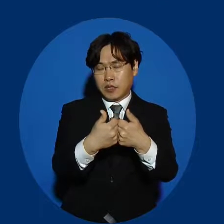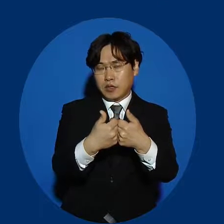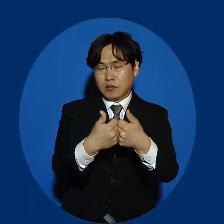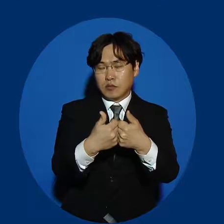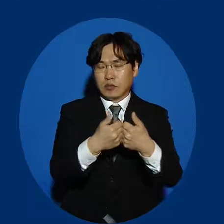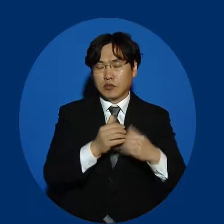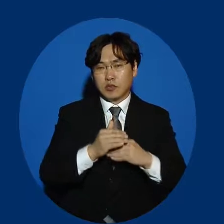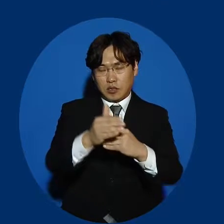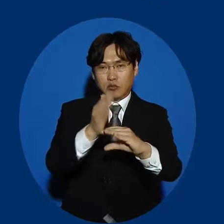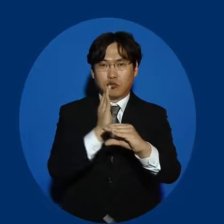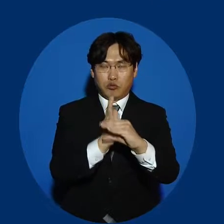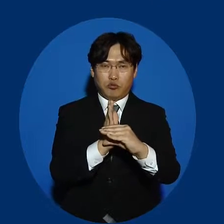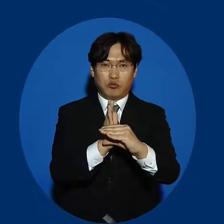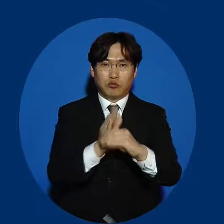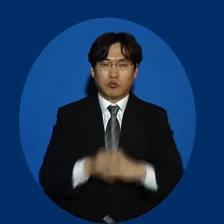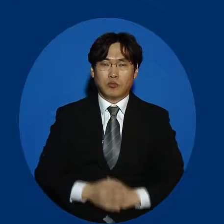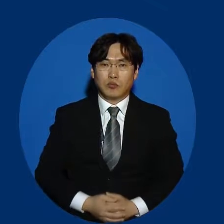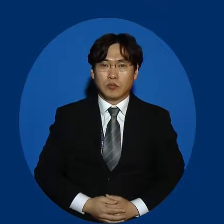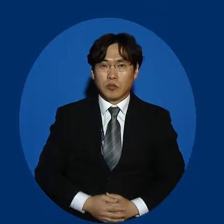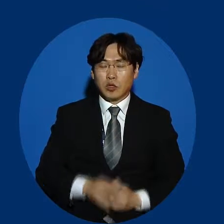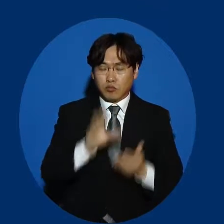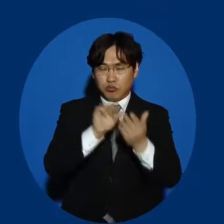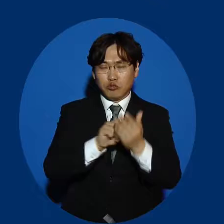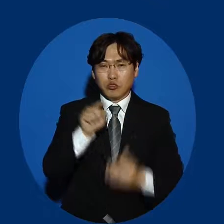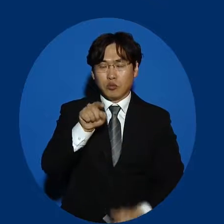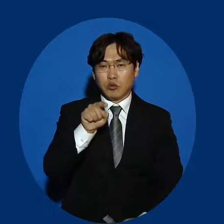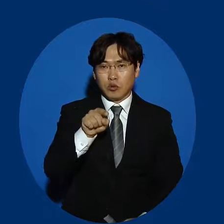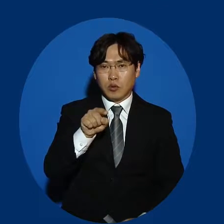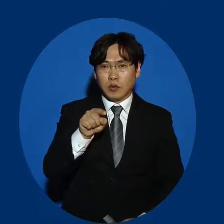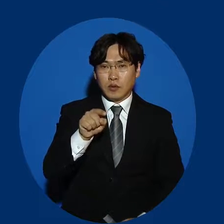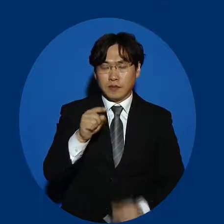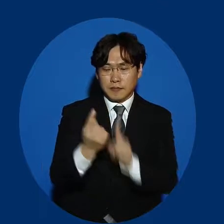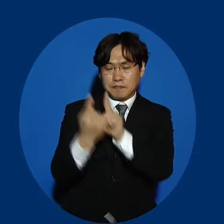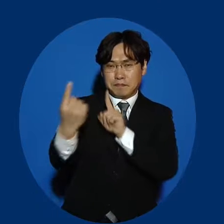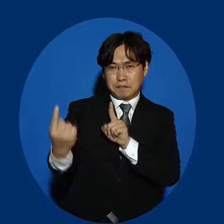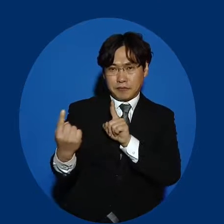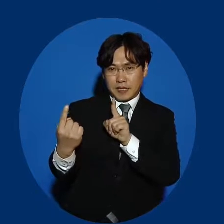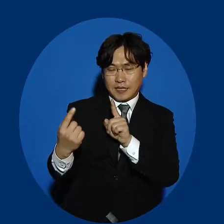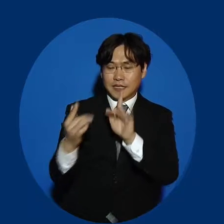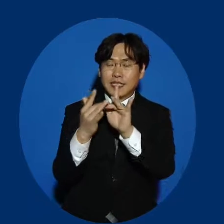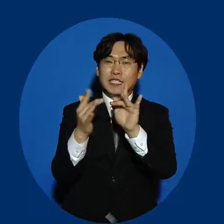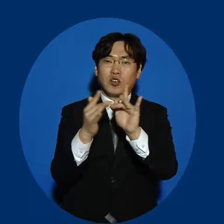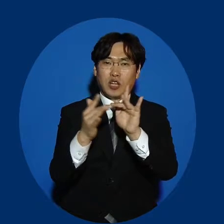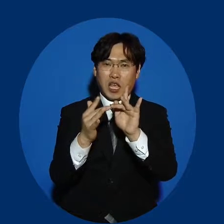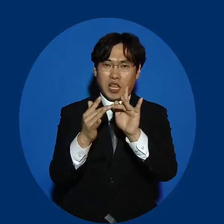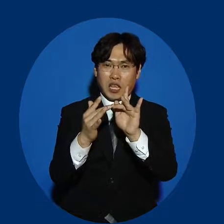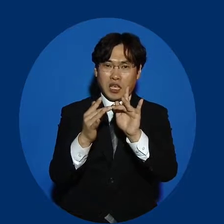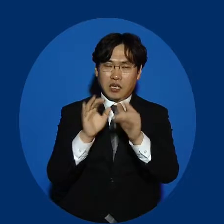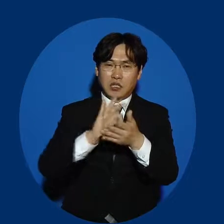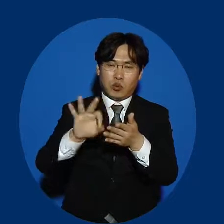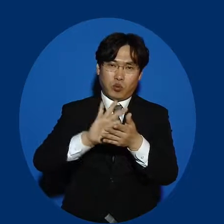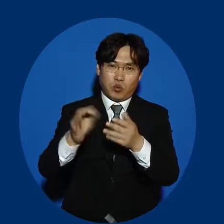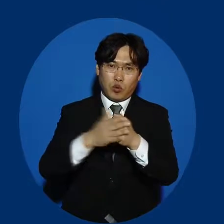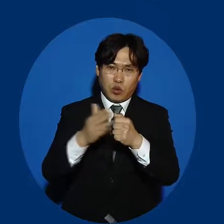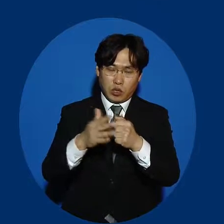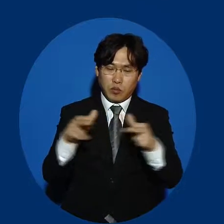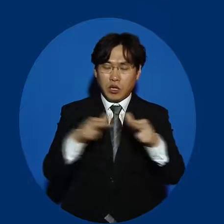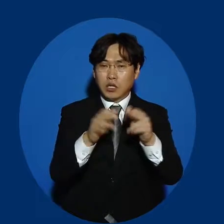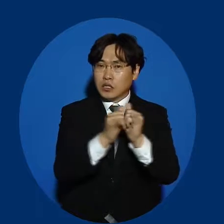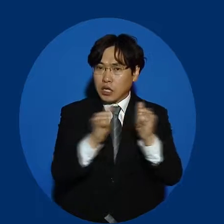지금 계속 만들고 있습니다. 근데 문제는 이게 비대면이다 보니까 장애인들이 또 이게